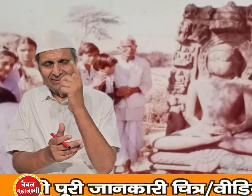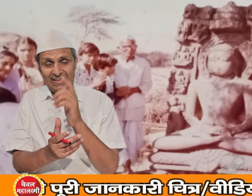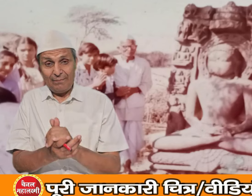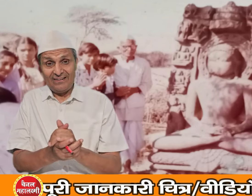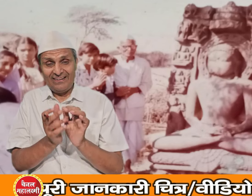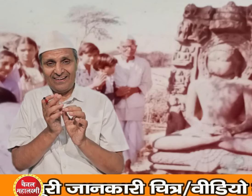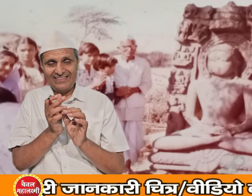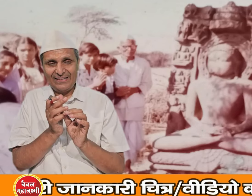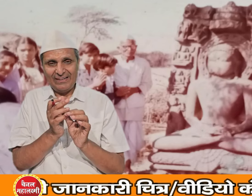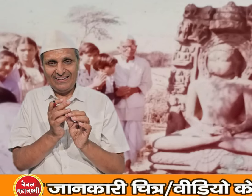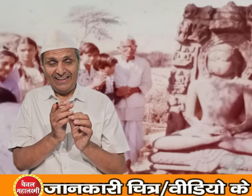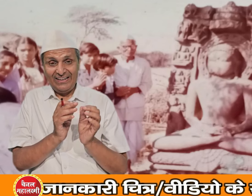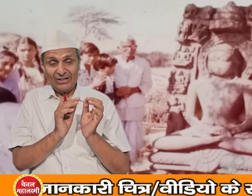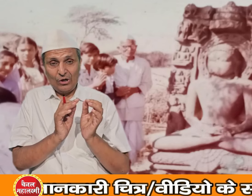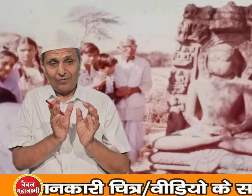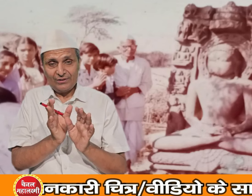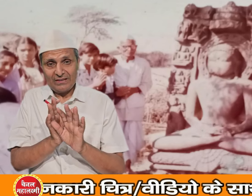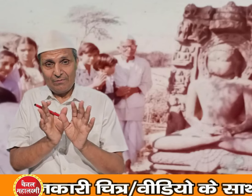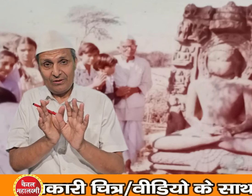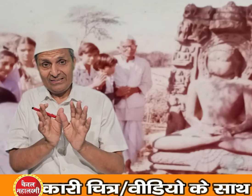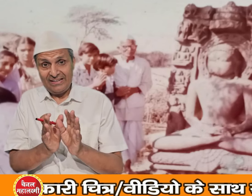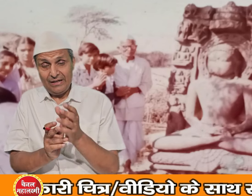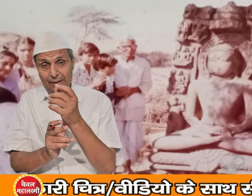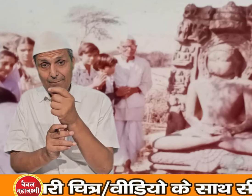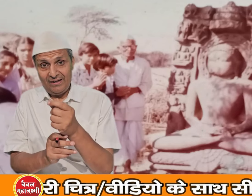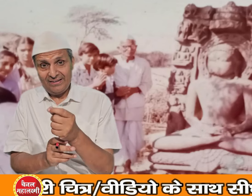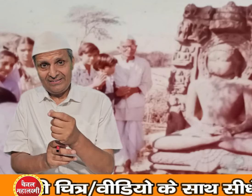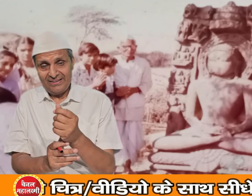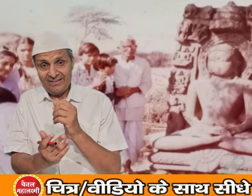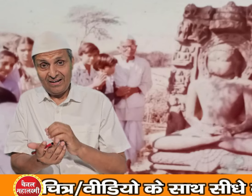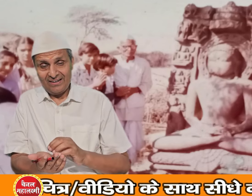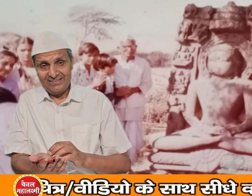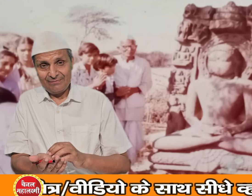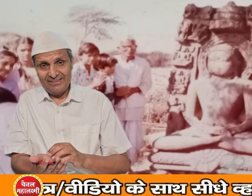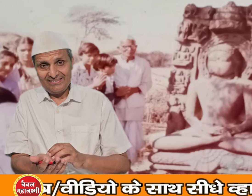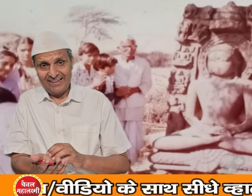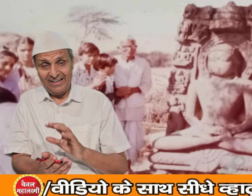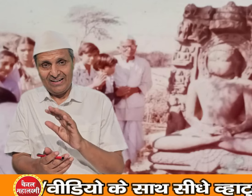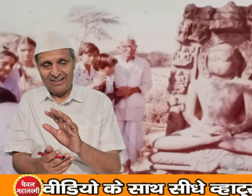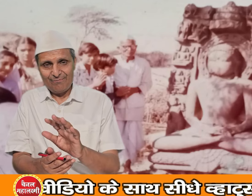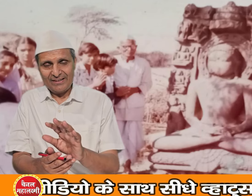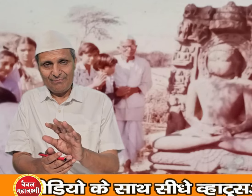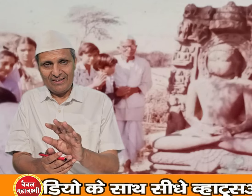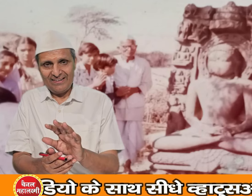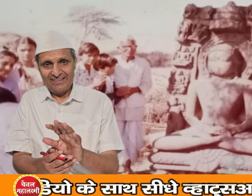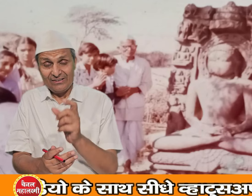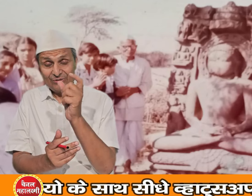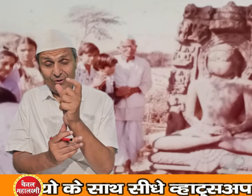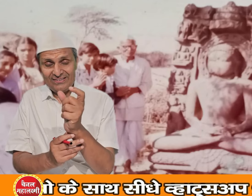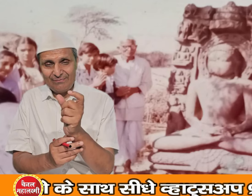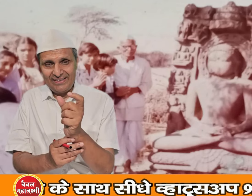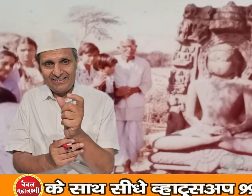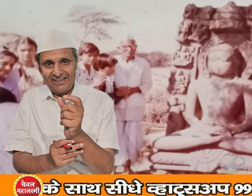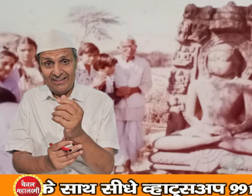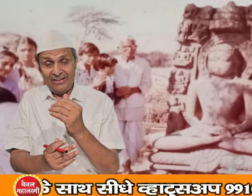कौन सी है बताएंगे पर राज की बात ये है गांव वाले इस प्रतिमा को ले जाने जाते पेड़ के नीचे आ जमीन के अंदर है बाकी बाहर है